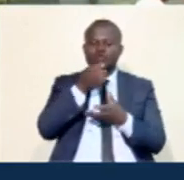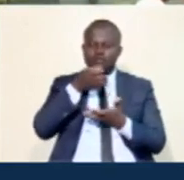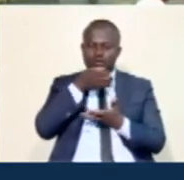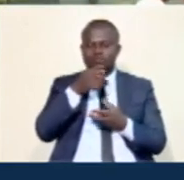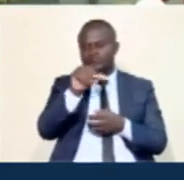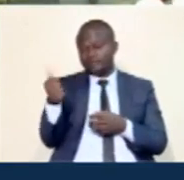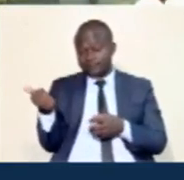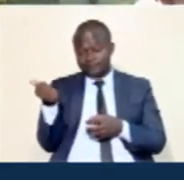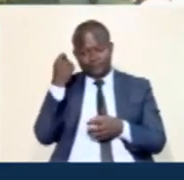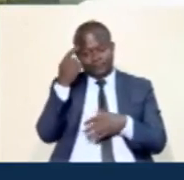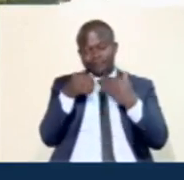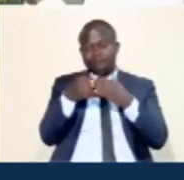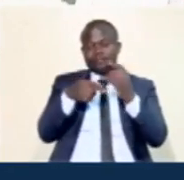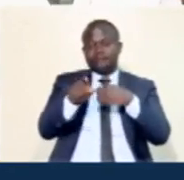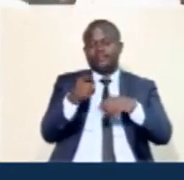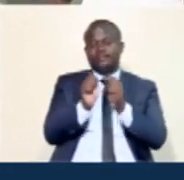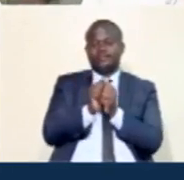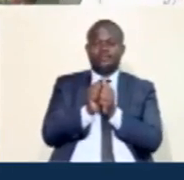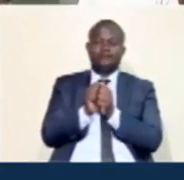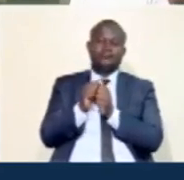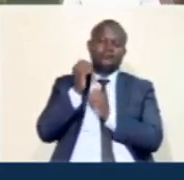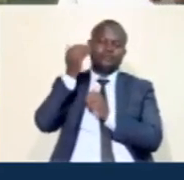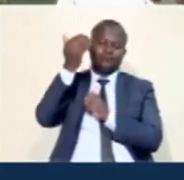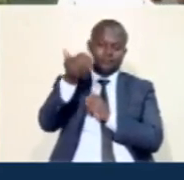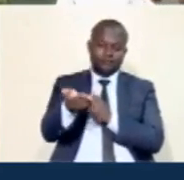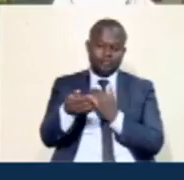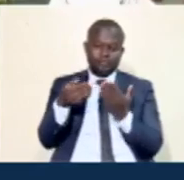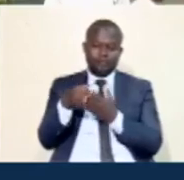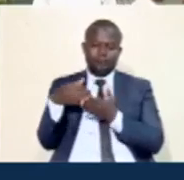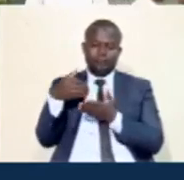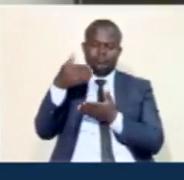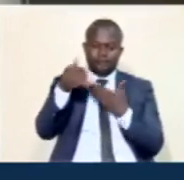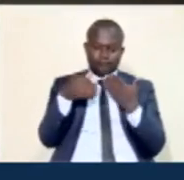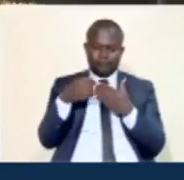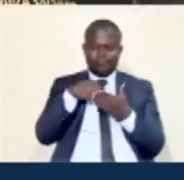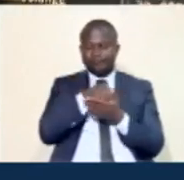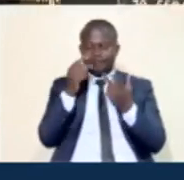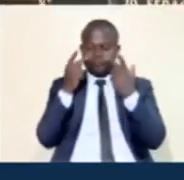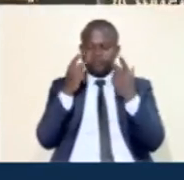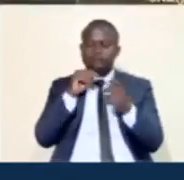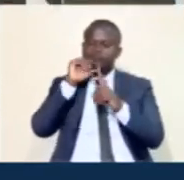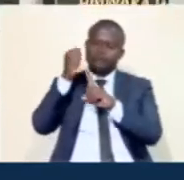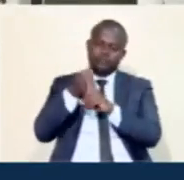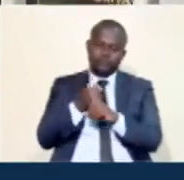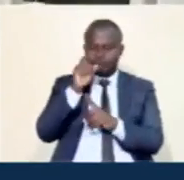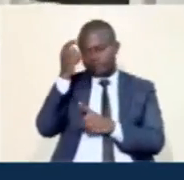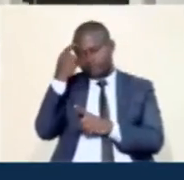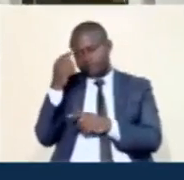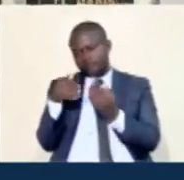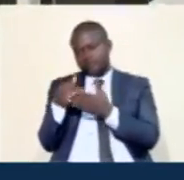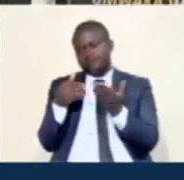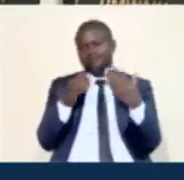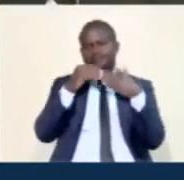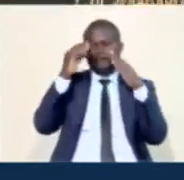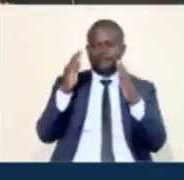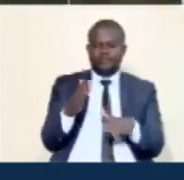cyabagenzi babo n'ibyo badushinjaga rero ko twabonaga nyine twabonaga ntawo tuvugira ari leta